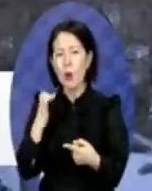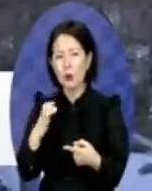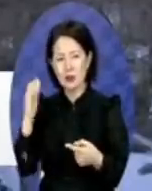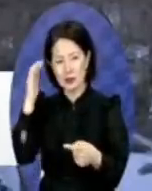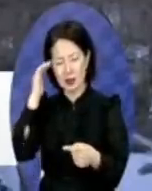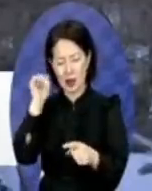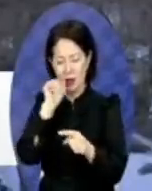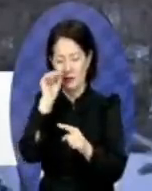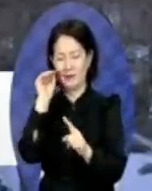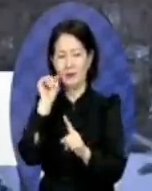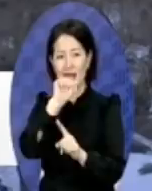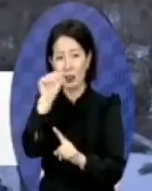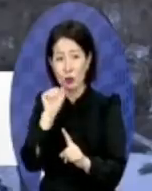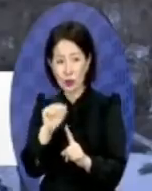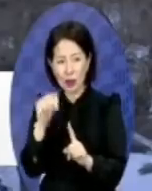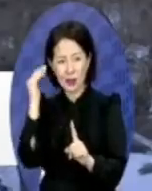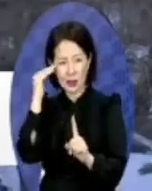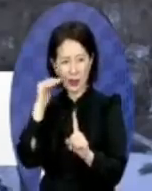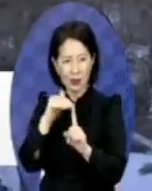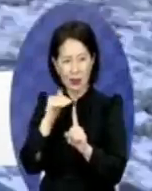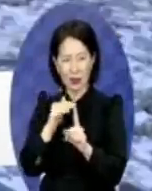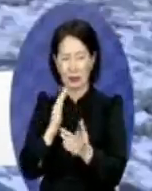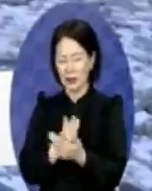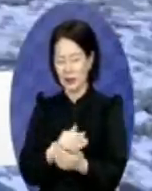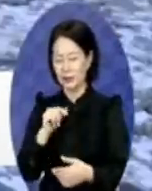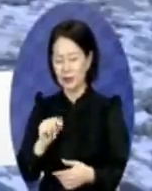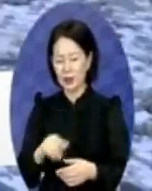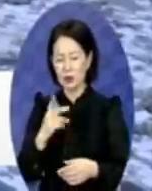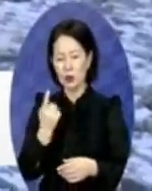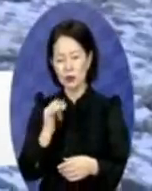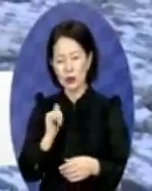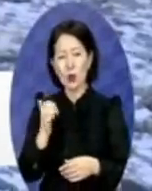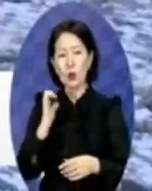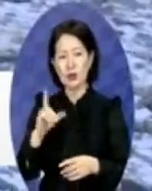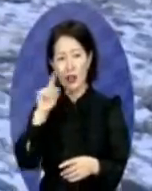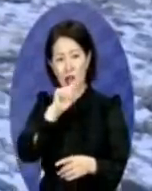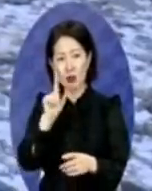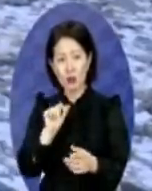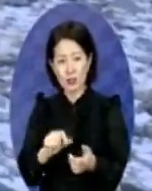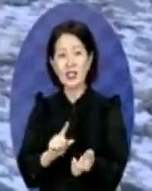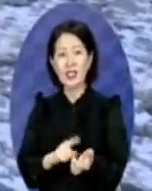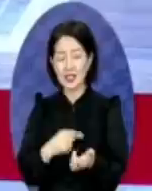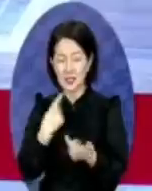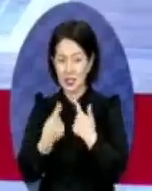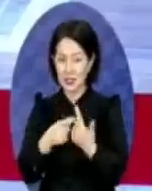төсвийг нь хангалттай батлах шаардлагатай байгааг энэ салбарынхан учирлаж байлаа.